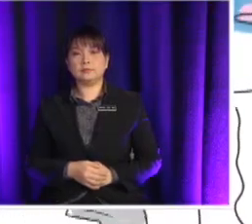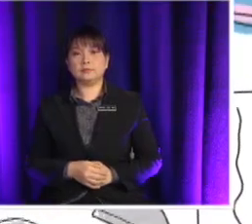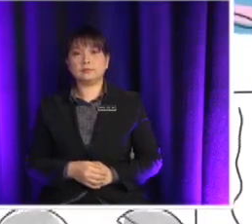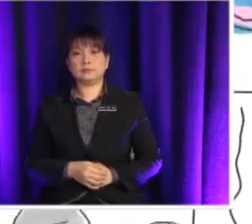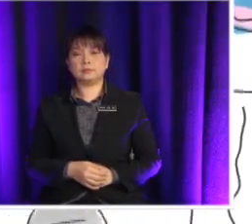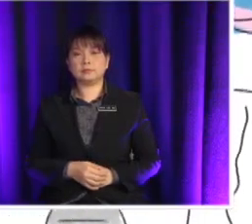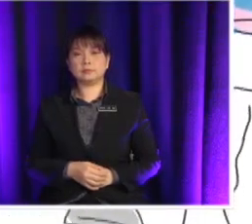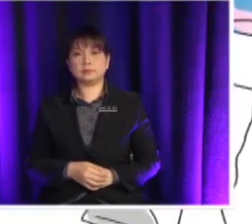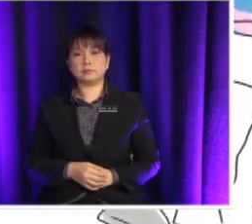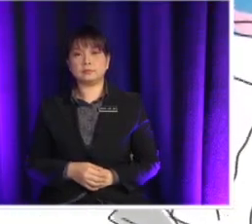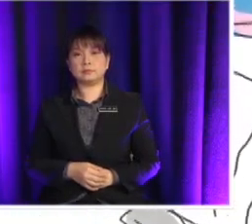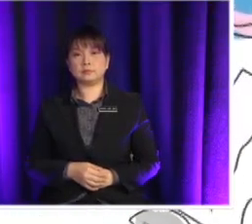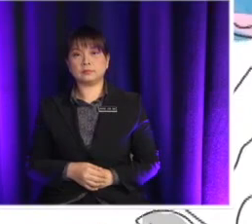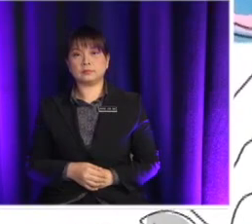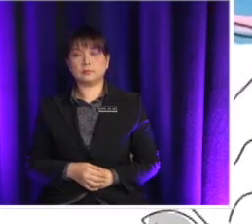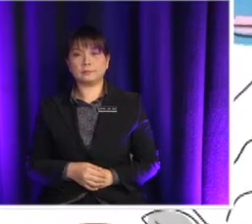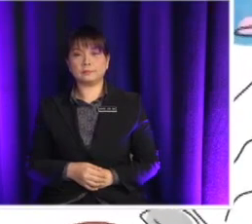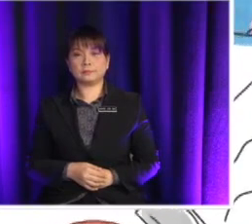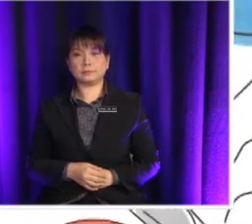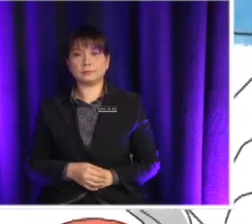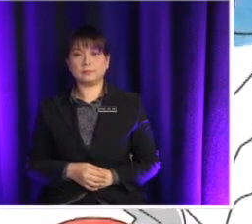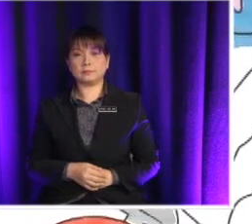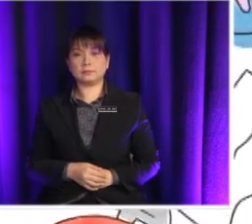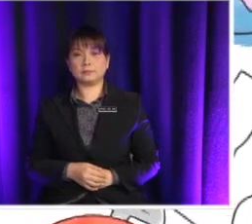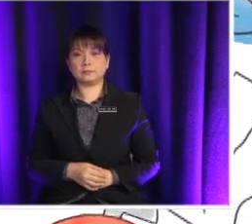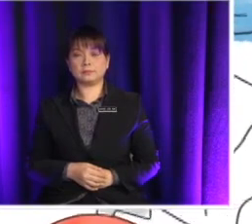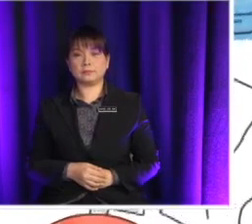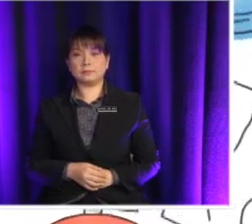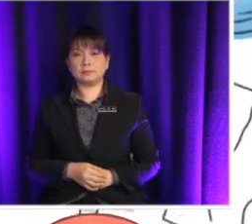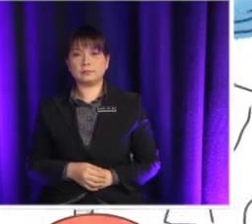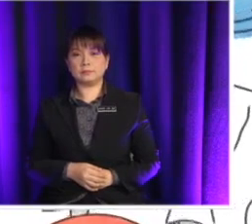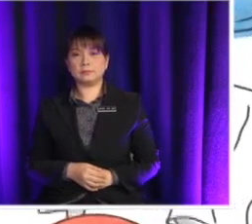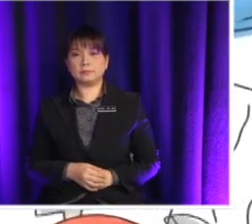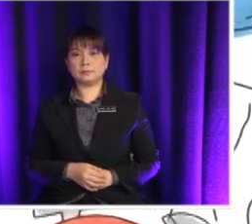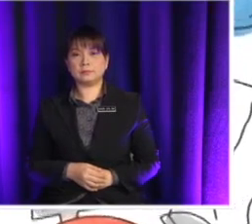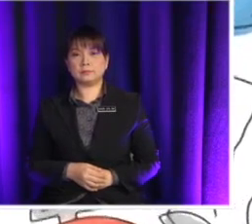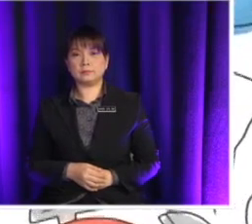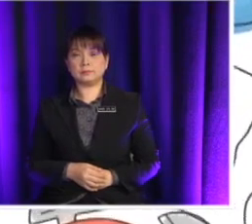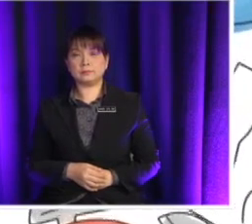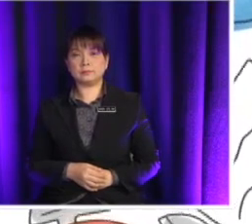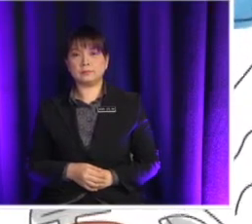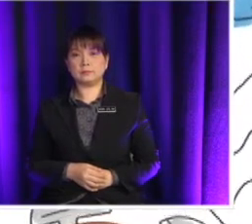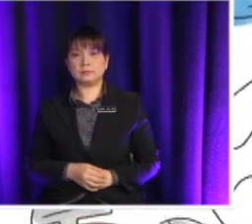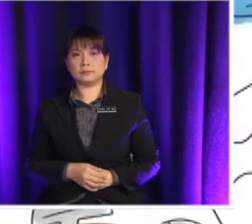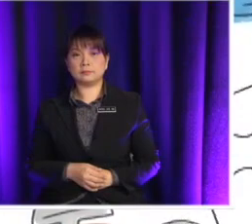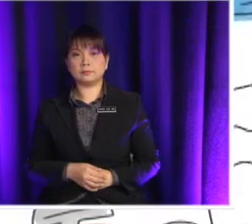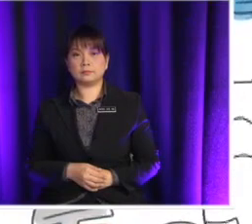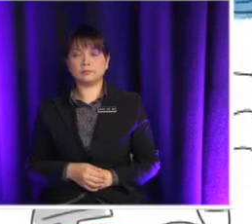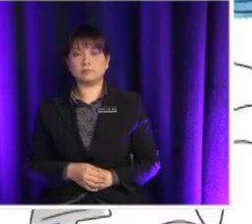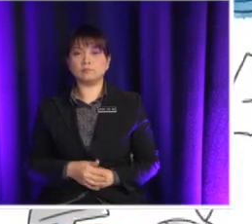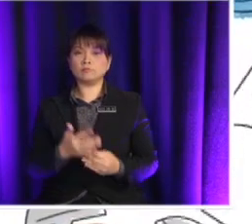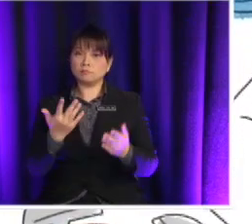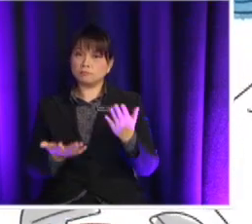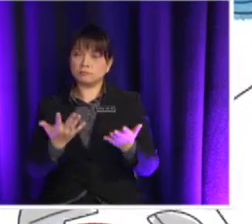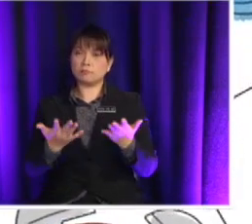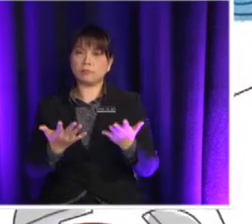darabkan tadi dengan julat yang kita pilih tadi. Okey, so bila kita darab tu nilai dia akan jadi betul. So kemungkinan saya kata tadi, kemungkinan